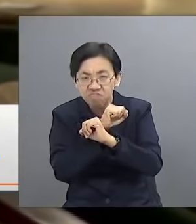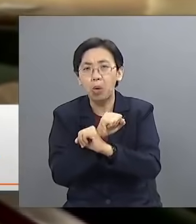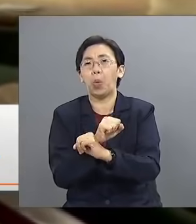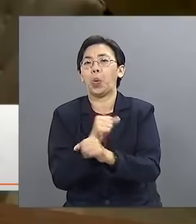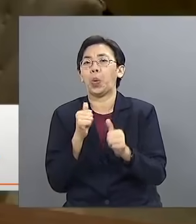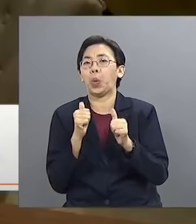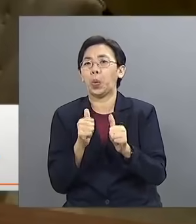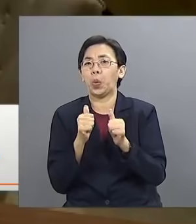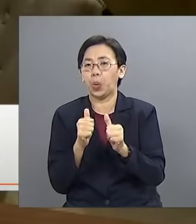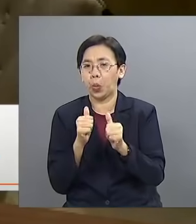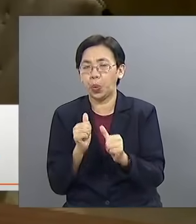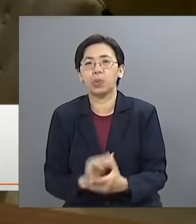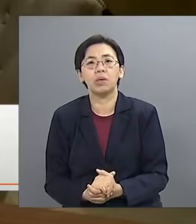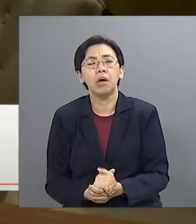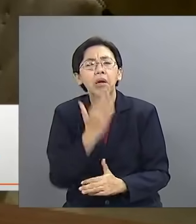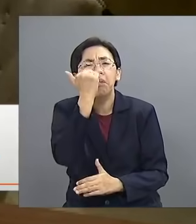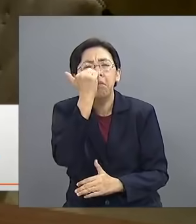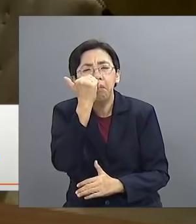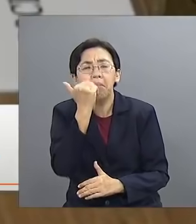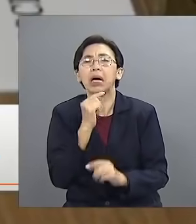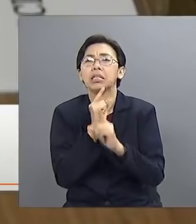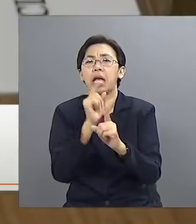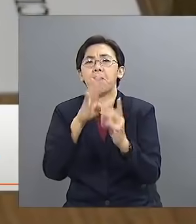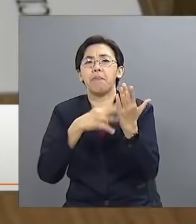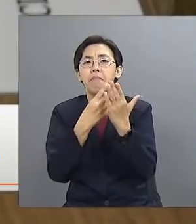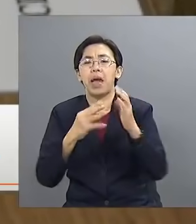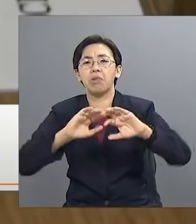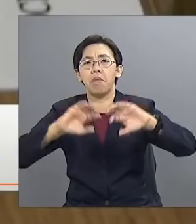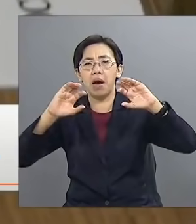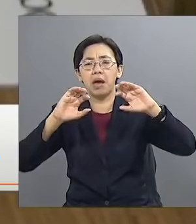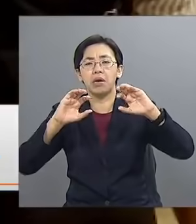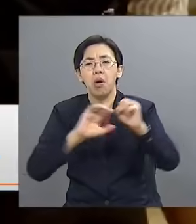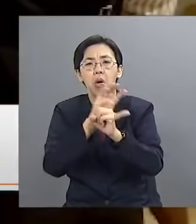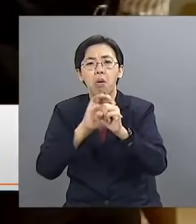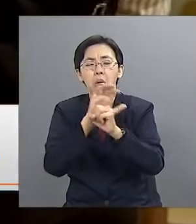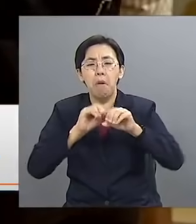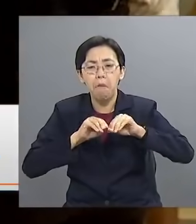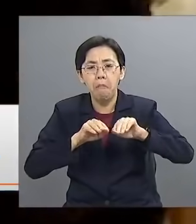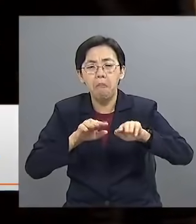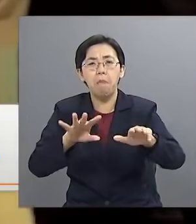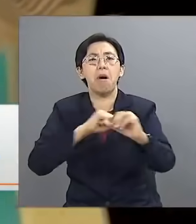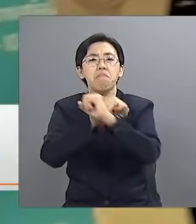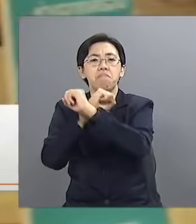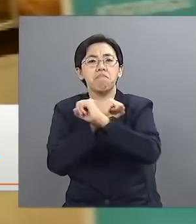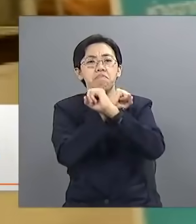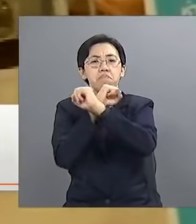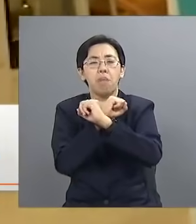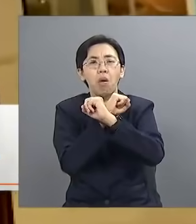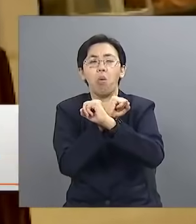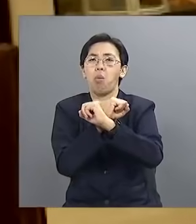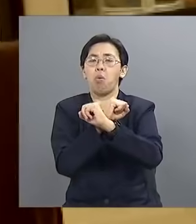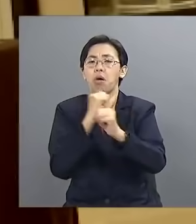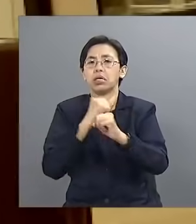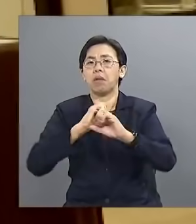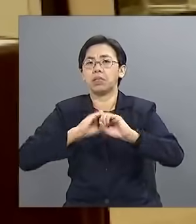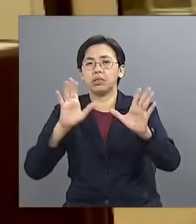าพเพื่อขานรับนโยบายของรัฐบาลในการป้องกันการแพร่เชื้อโควิด-19 อย่างเห็นผล ของเรา